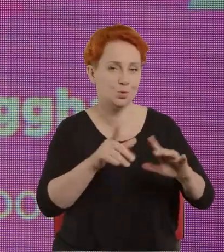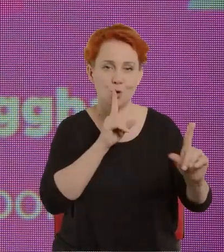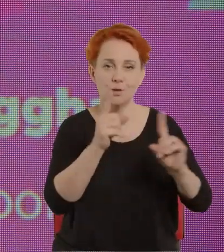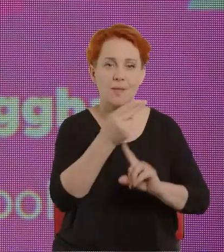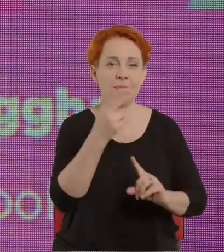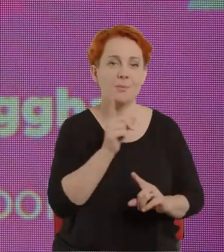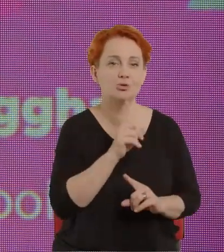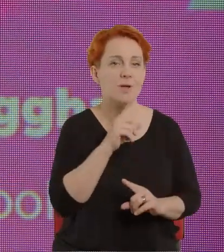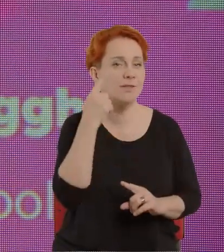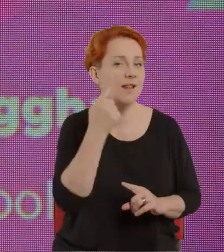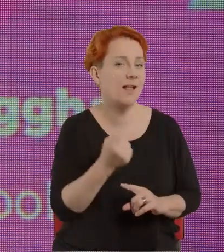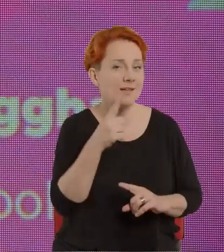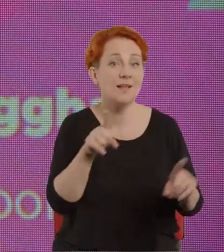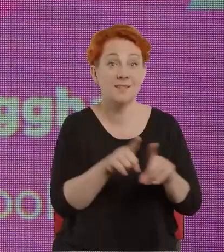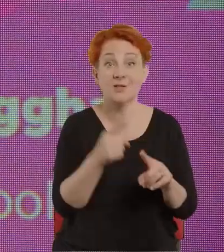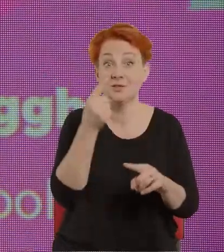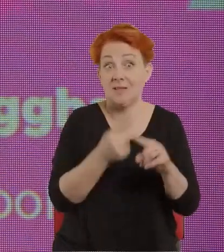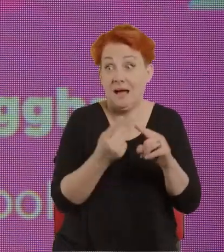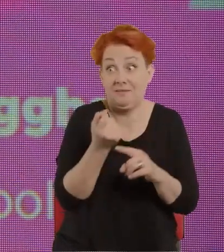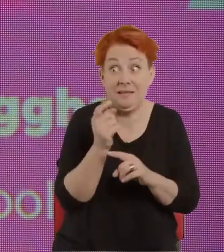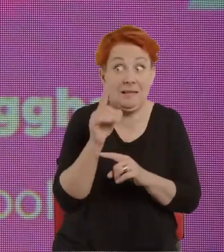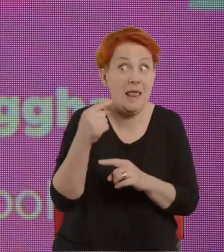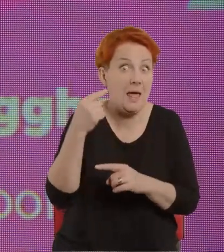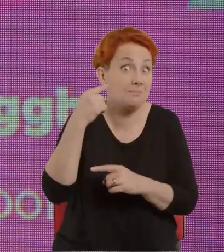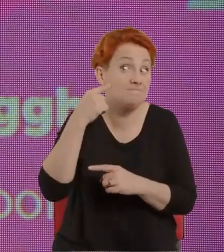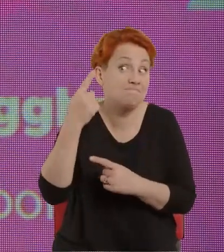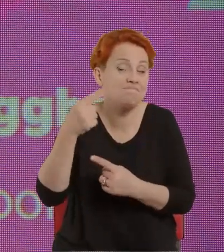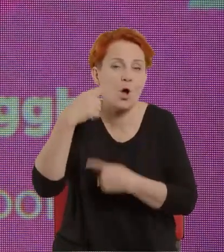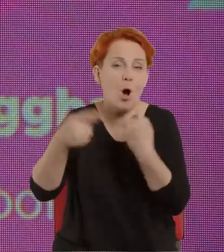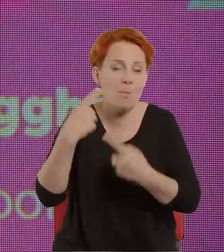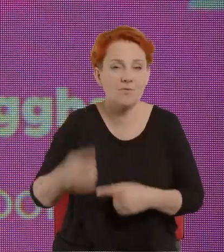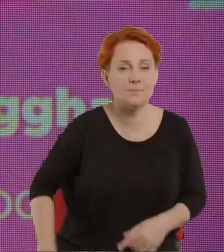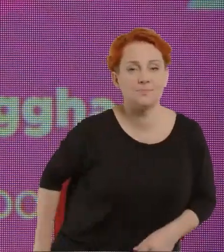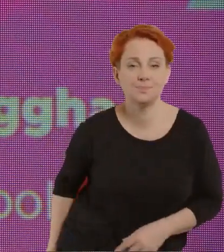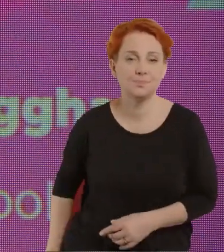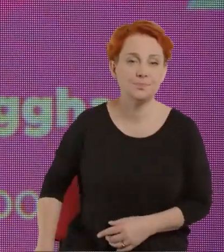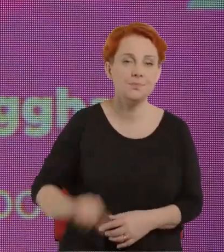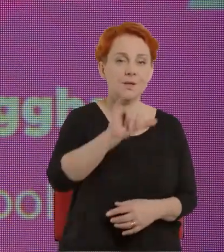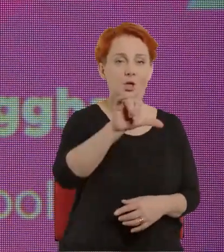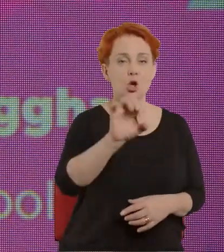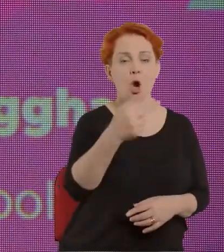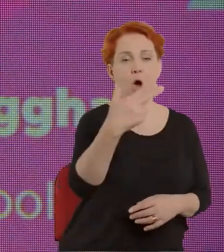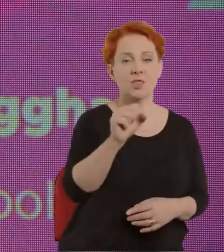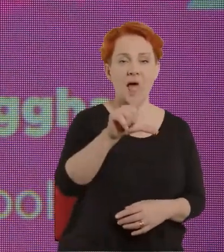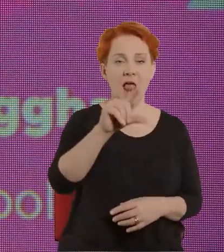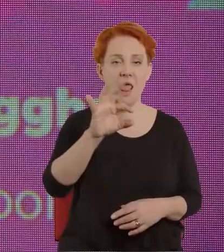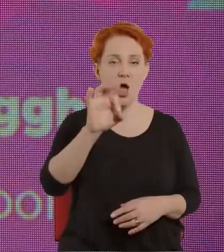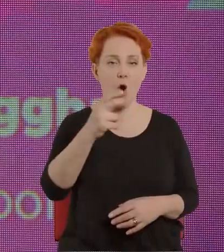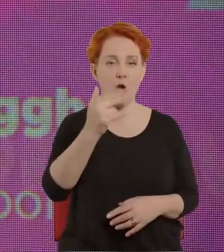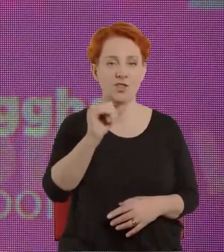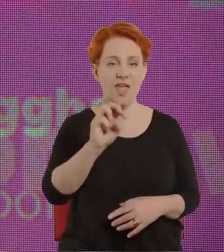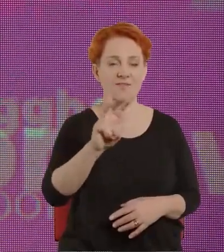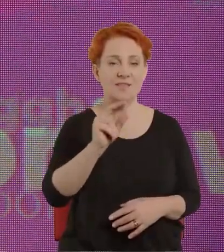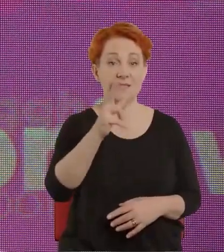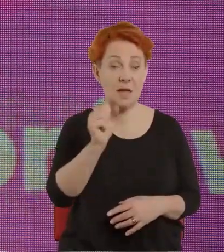inteligencji, również o niej także już za chwilę usłyszymy, a Ilona Leoniewska uwielbia sport, góry,